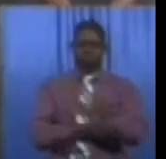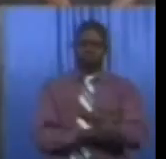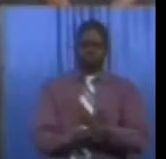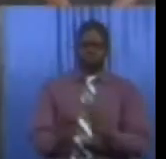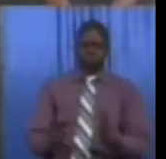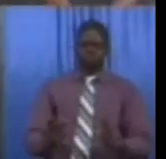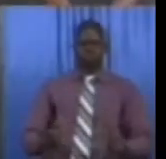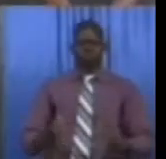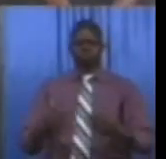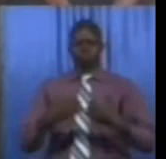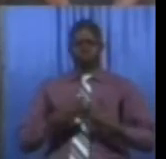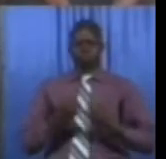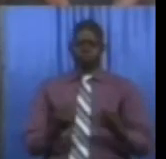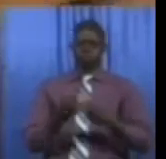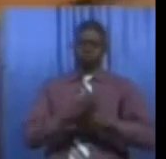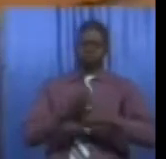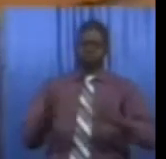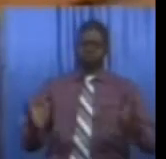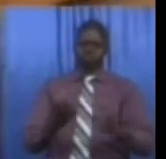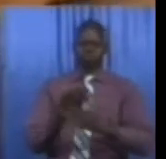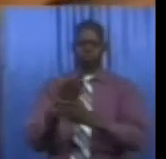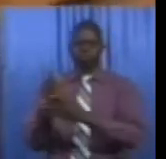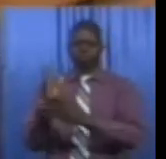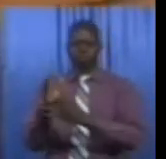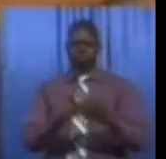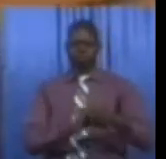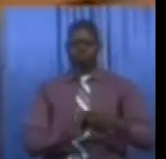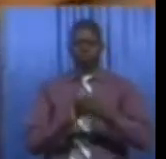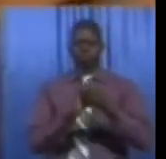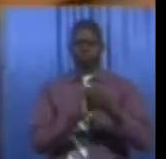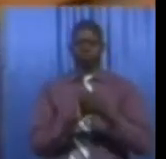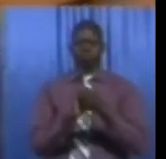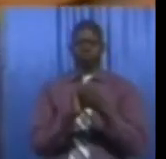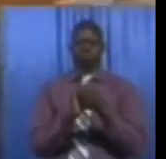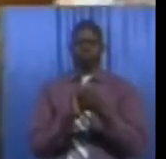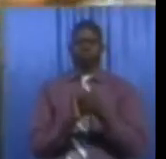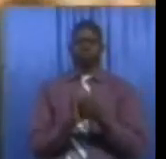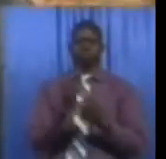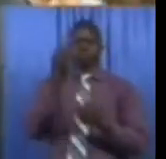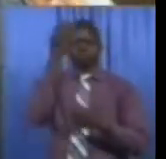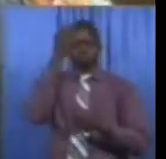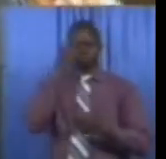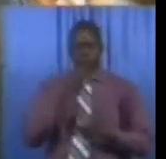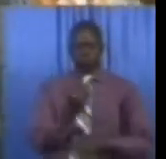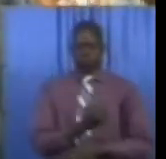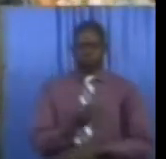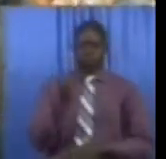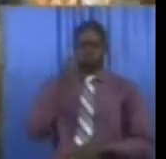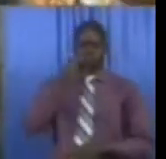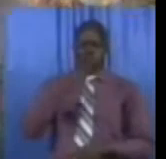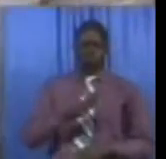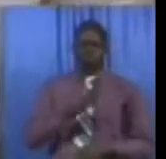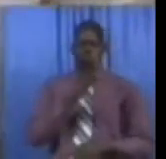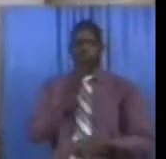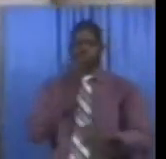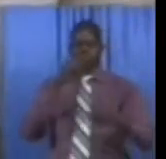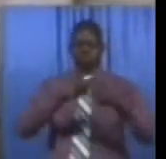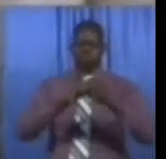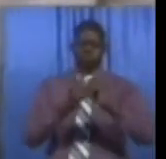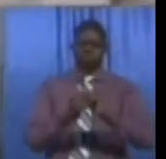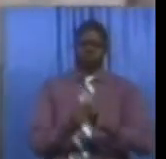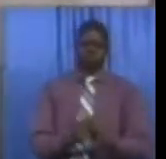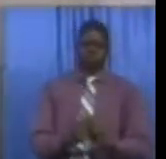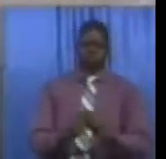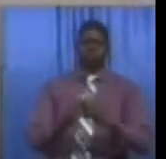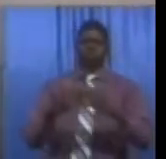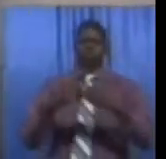journée de réconfort, de partage et de solidarité. Orphelins, enfants, filles, mères en difficulté ont